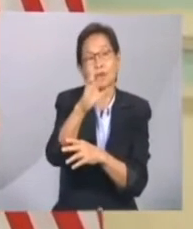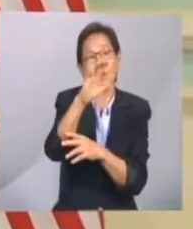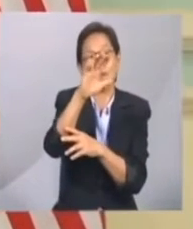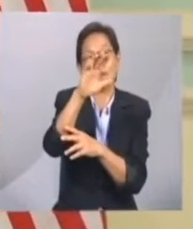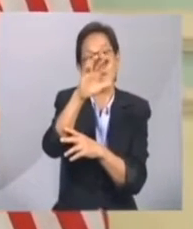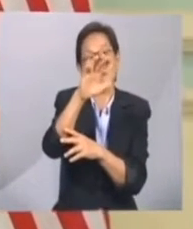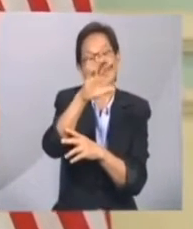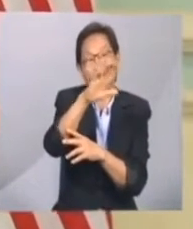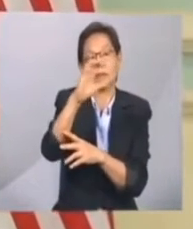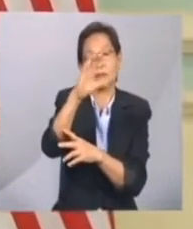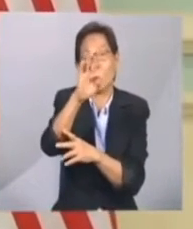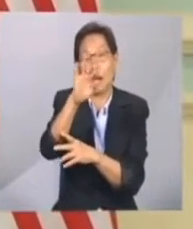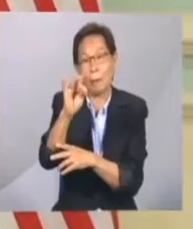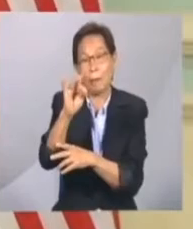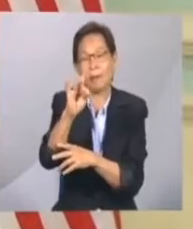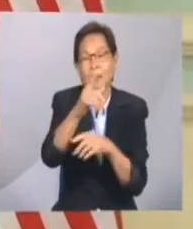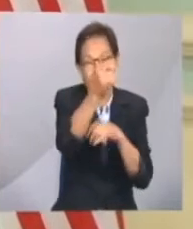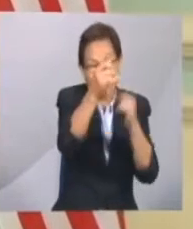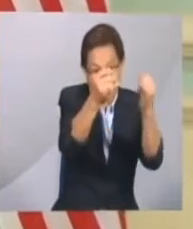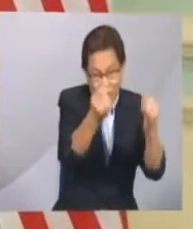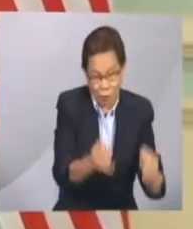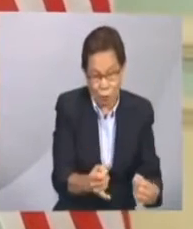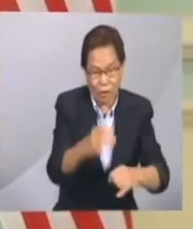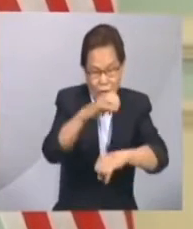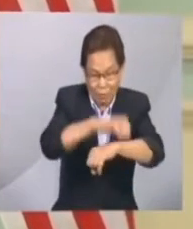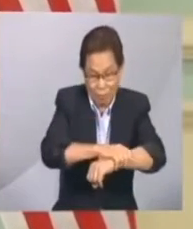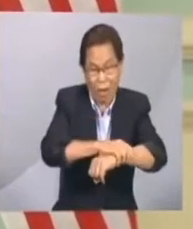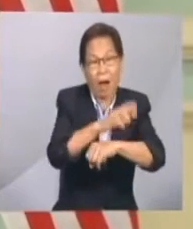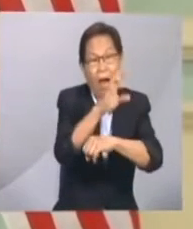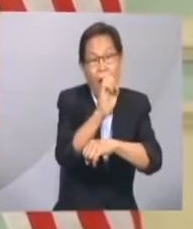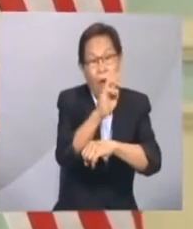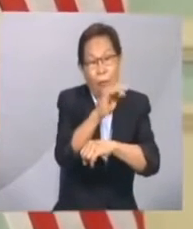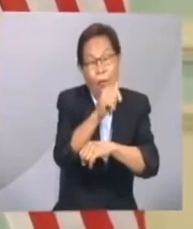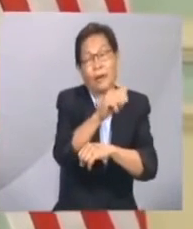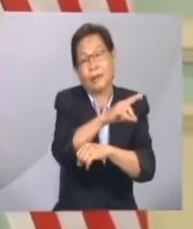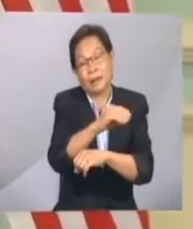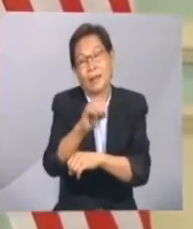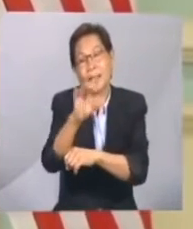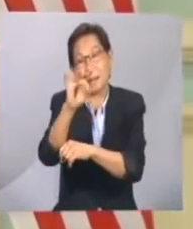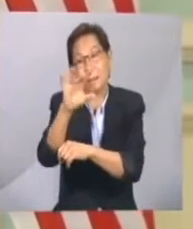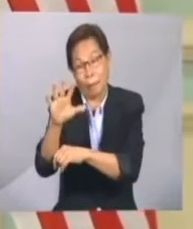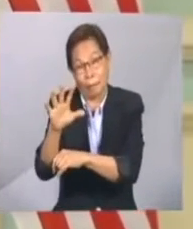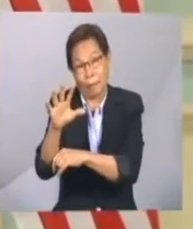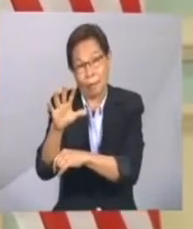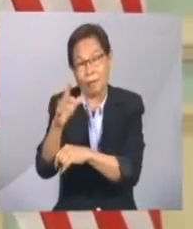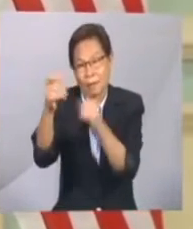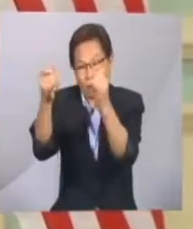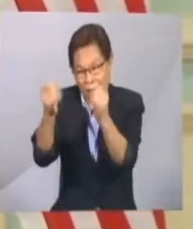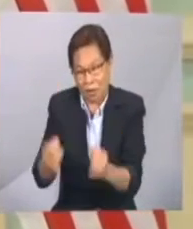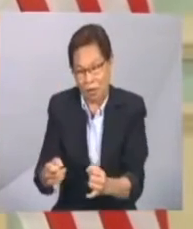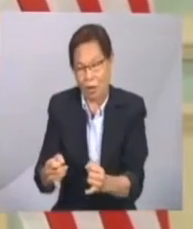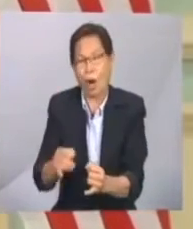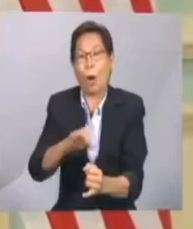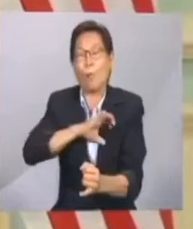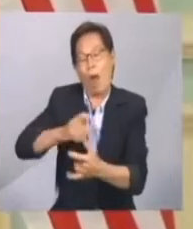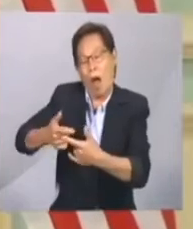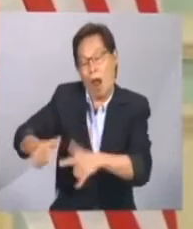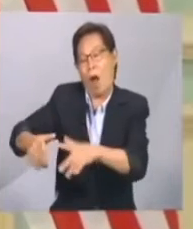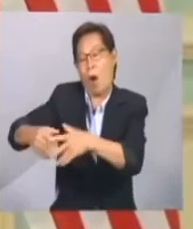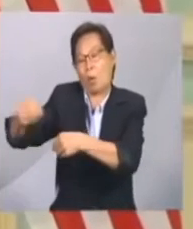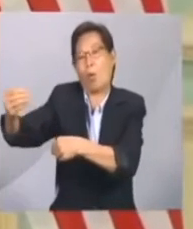598 individu yang direman dan 85 individu yang diberikan jaminan polis.